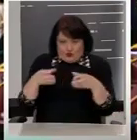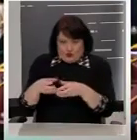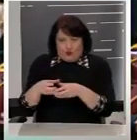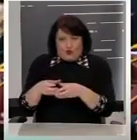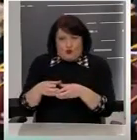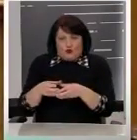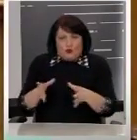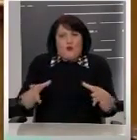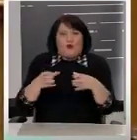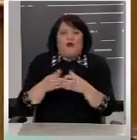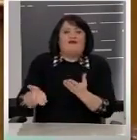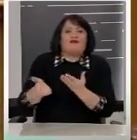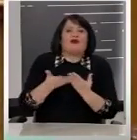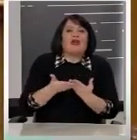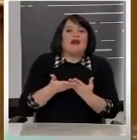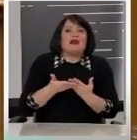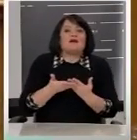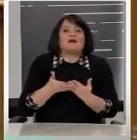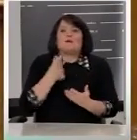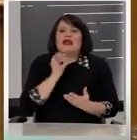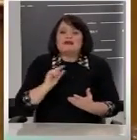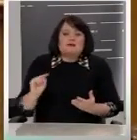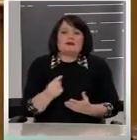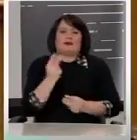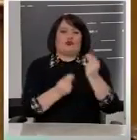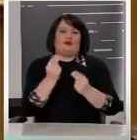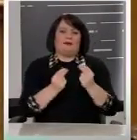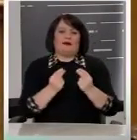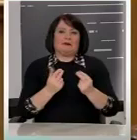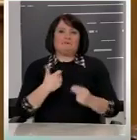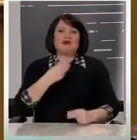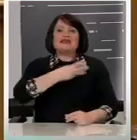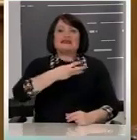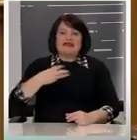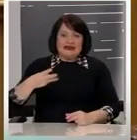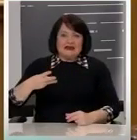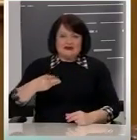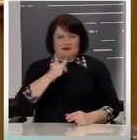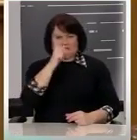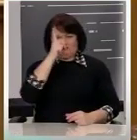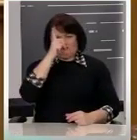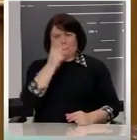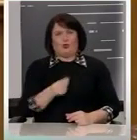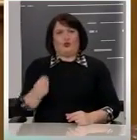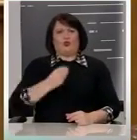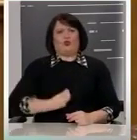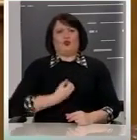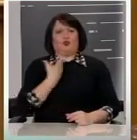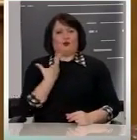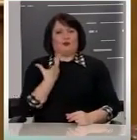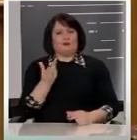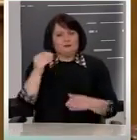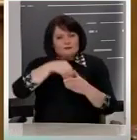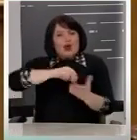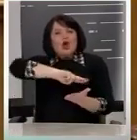βοηθούν να έχουμε προβλήματα. Ο ΣΥΡΙΖΑ, είμαι πολύ περήφανος, έχει ενεργό ρόλο